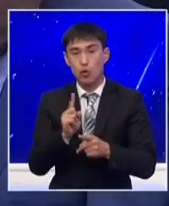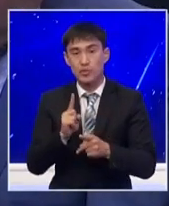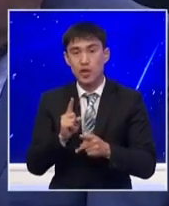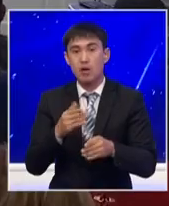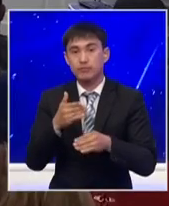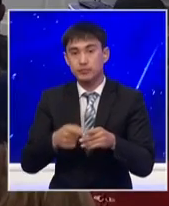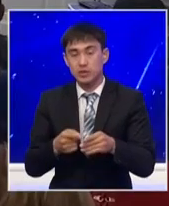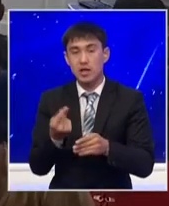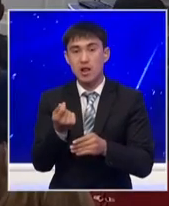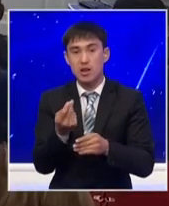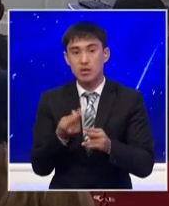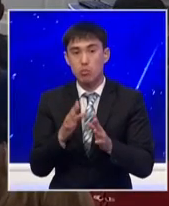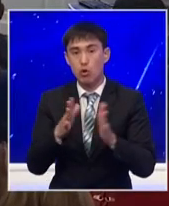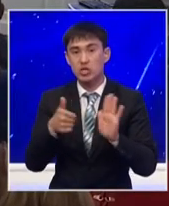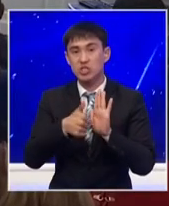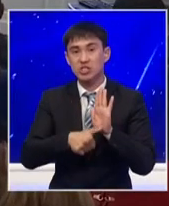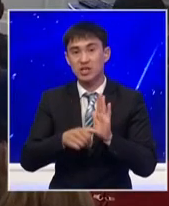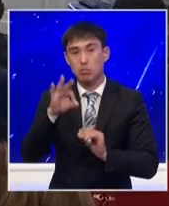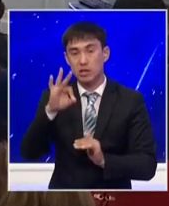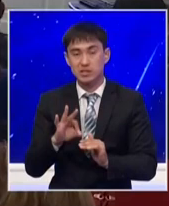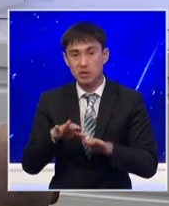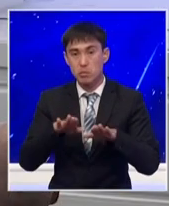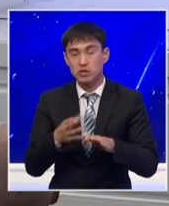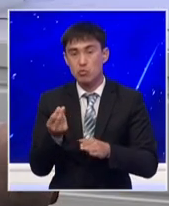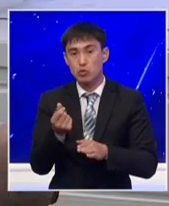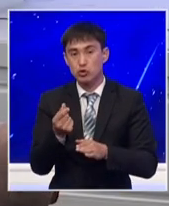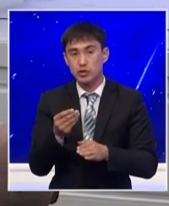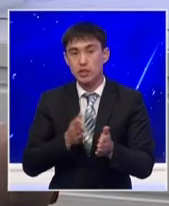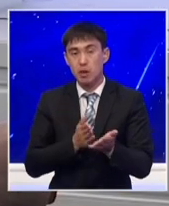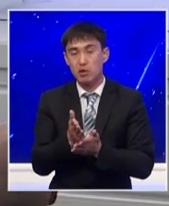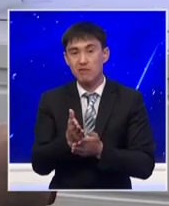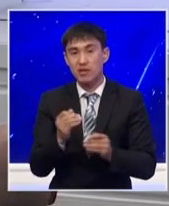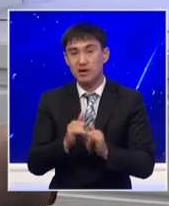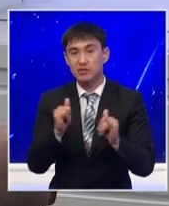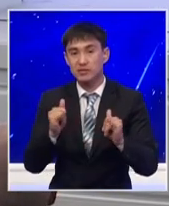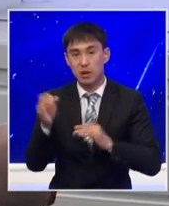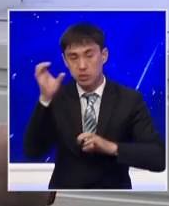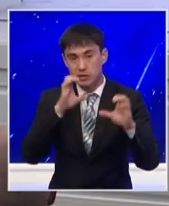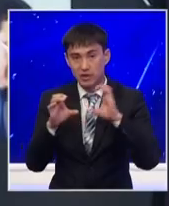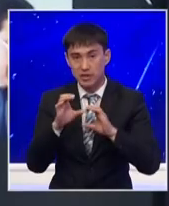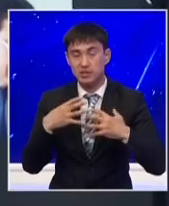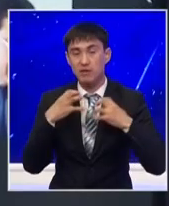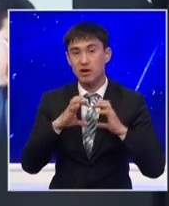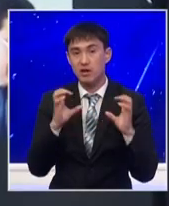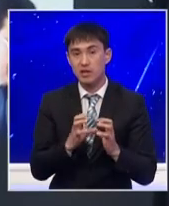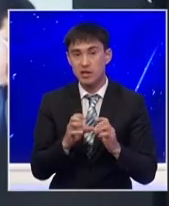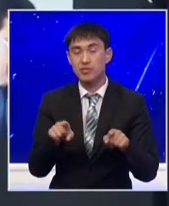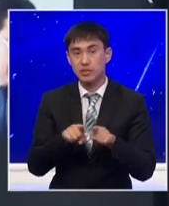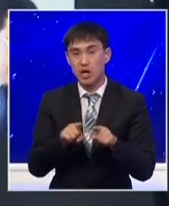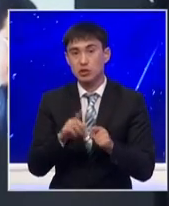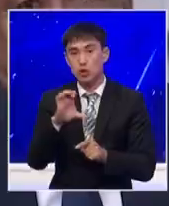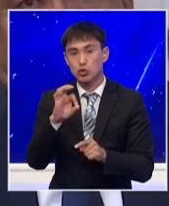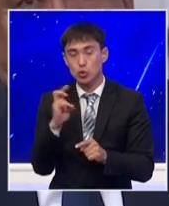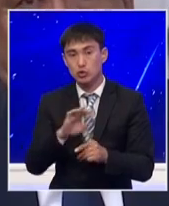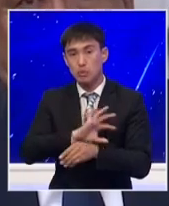львиная доля средств, это более 60% местного бюджета, направлена на развитие образования, здравоохранения, а также на